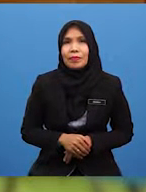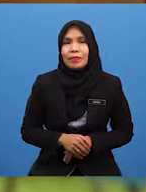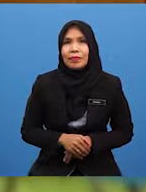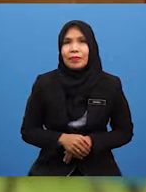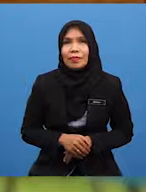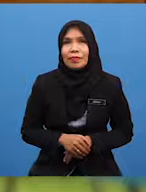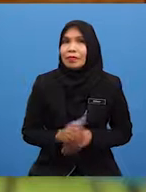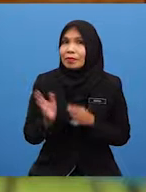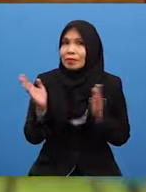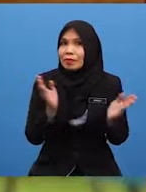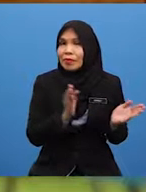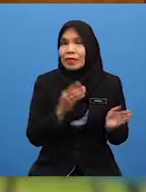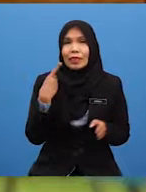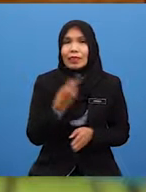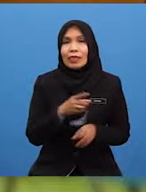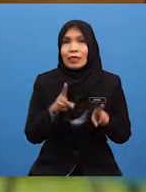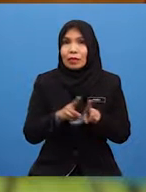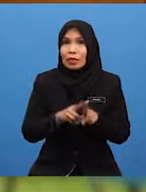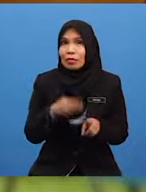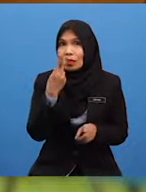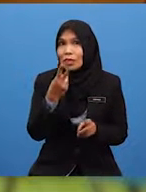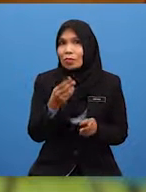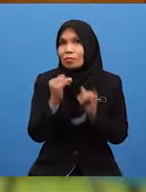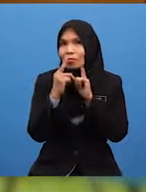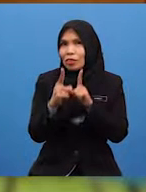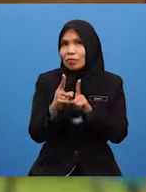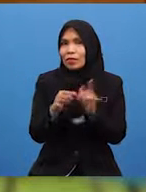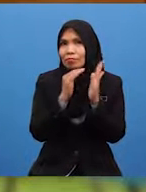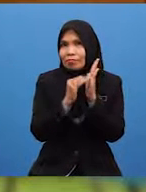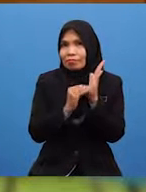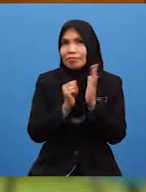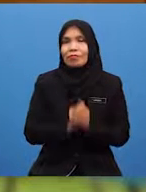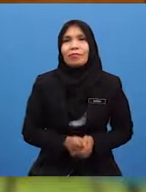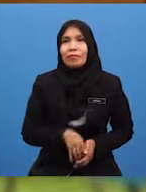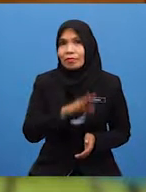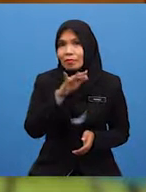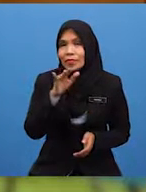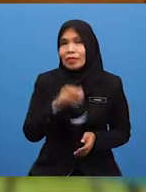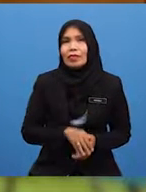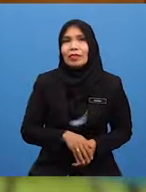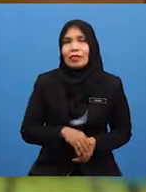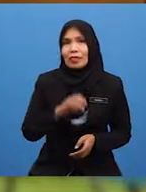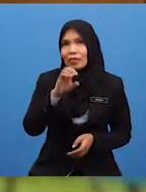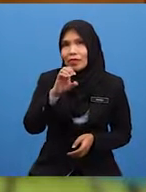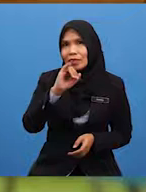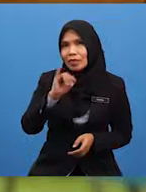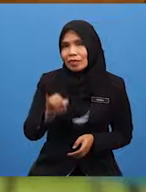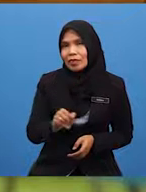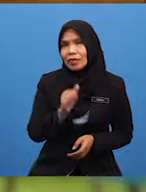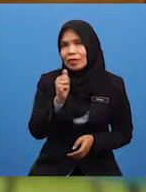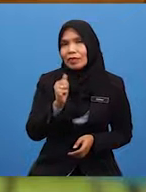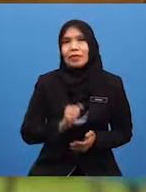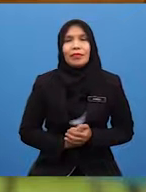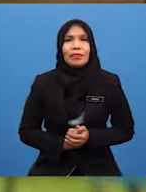Mari kita bersama-sama menyemak jawapan. Eja. I, J,